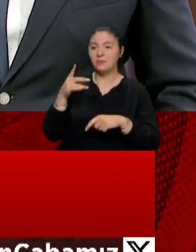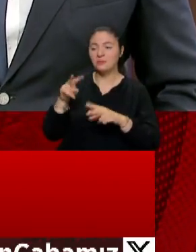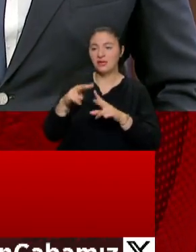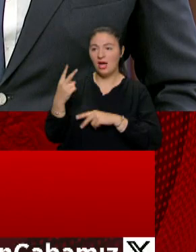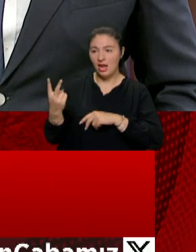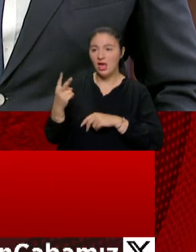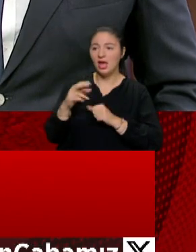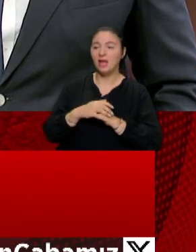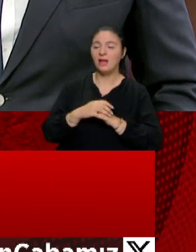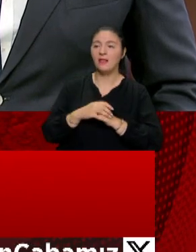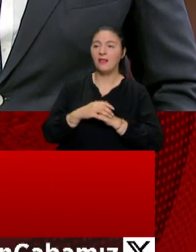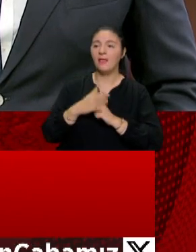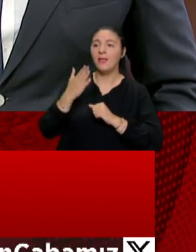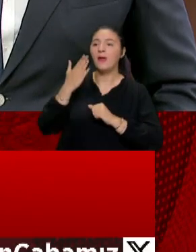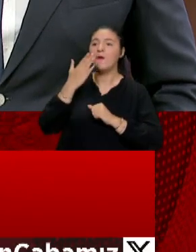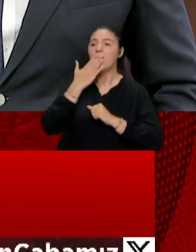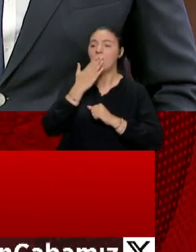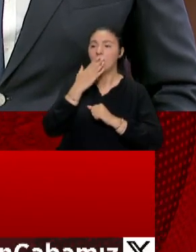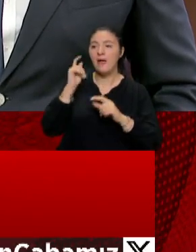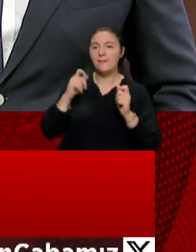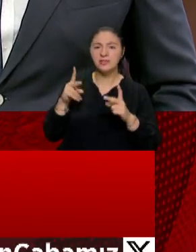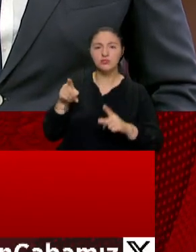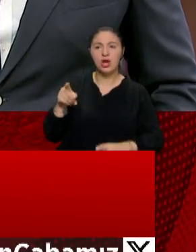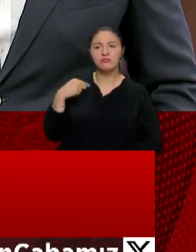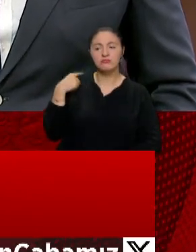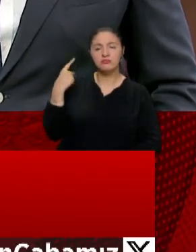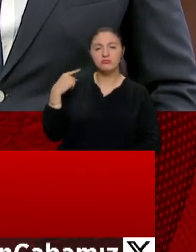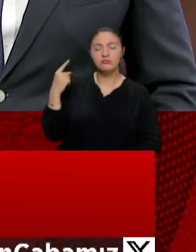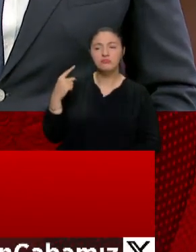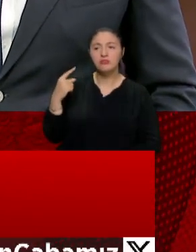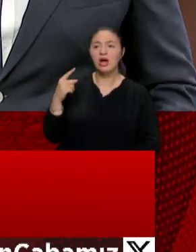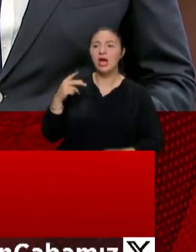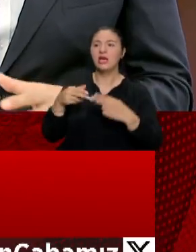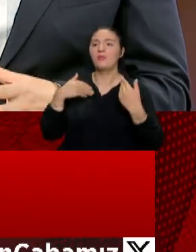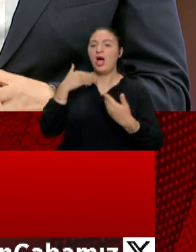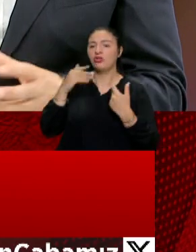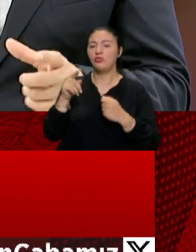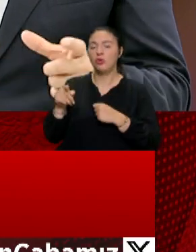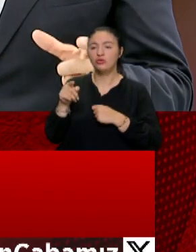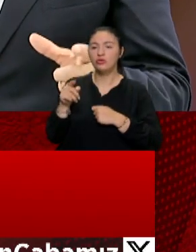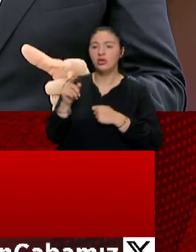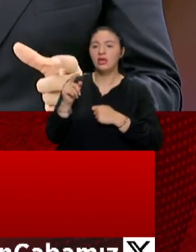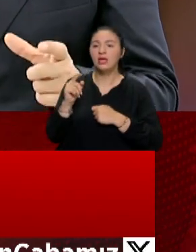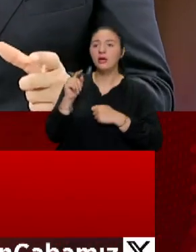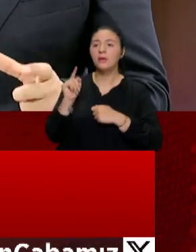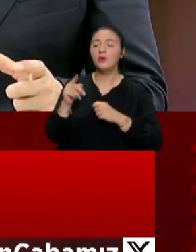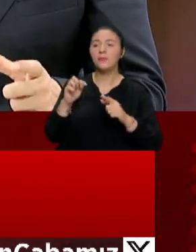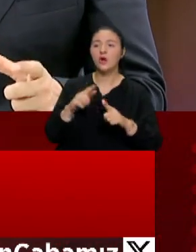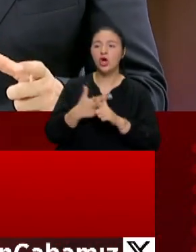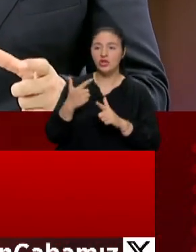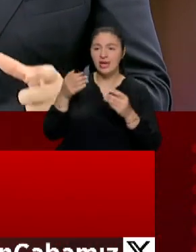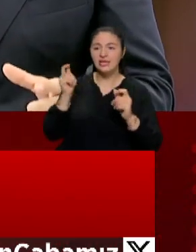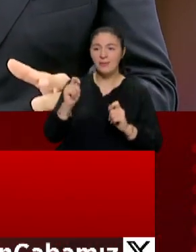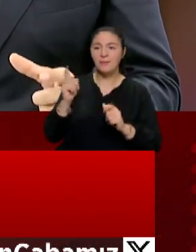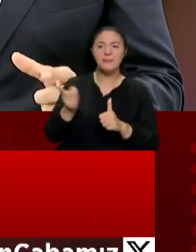metrekare okul okul yapabiliriz buraya düşündük hikayesini anlatacağım Onun bu projeyi